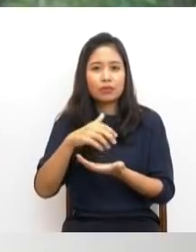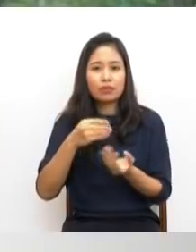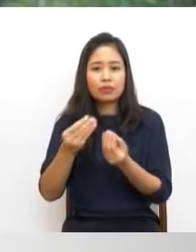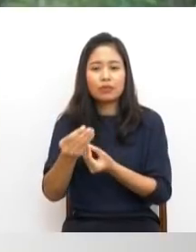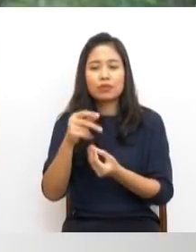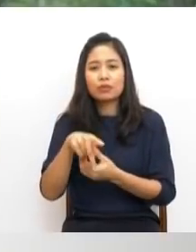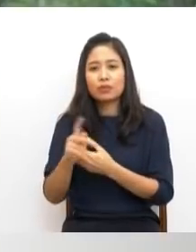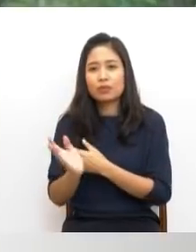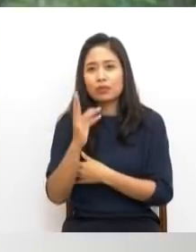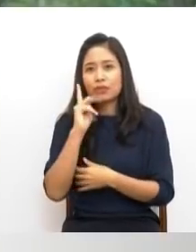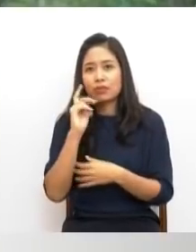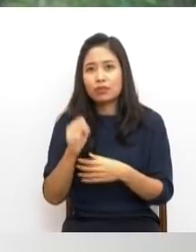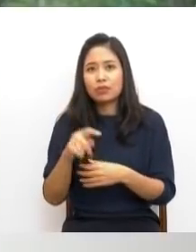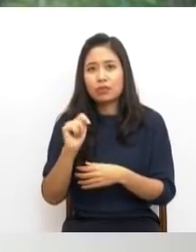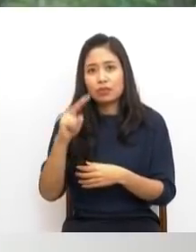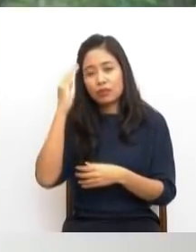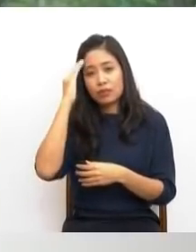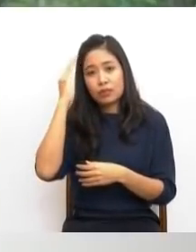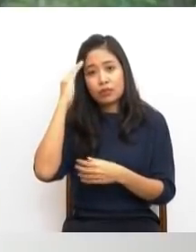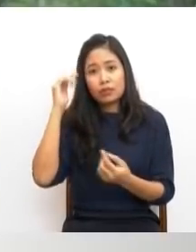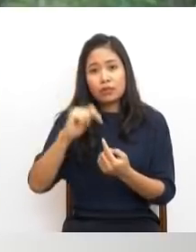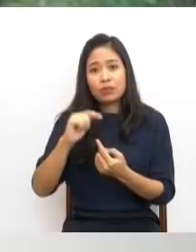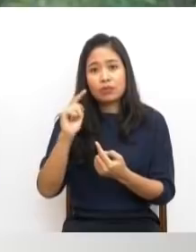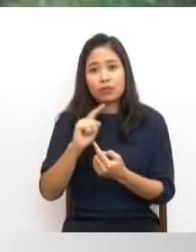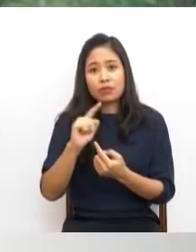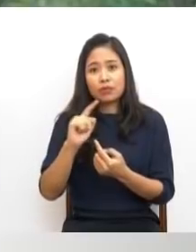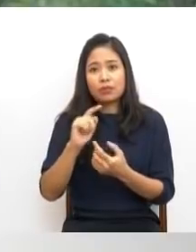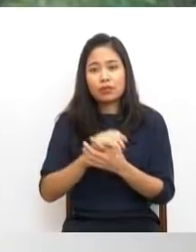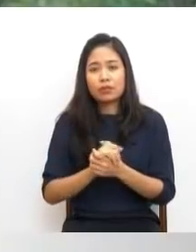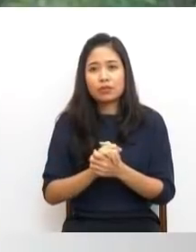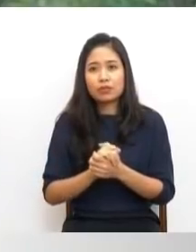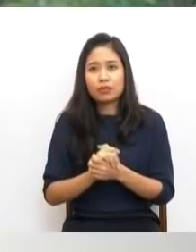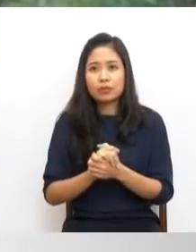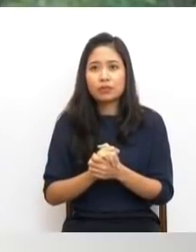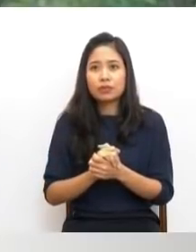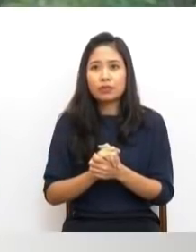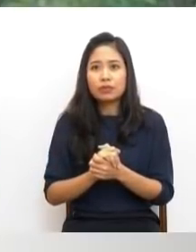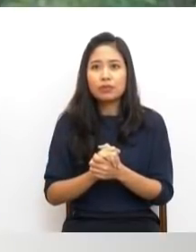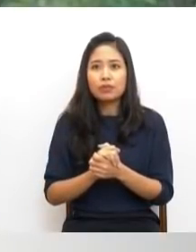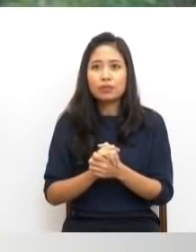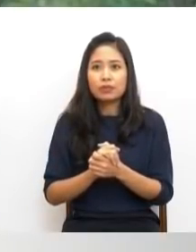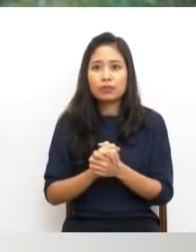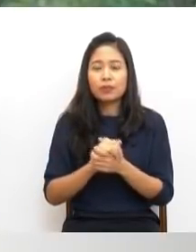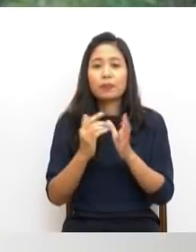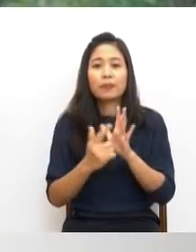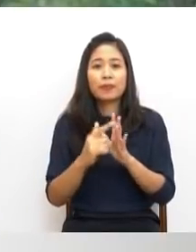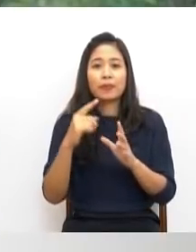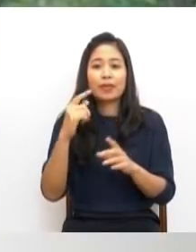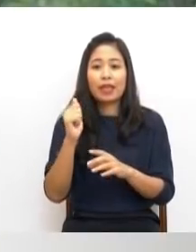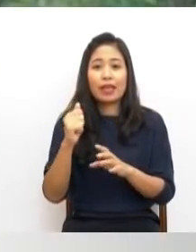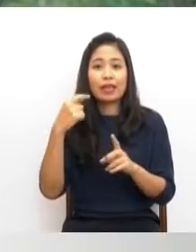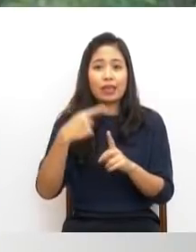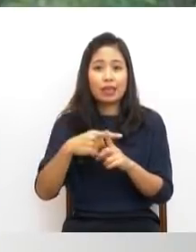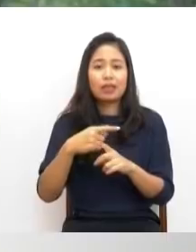การผู้เช้าข่าวสปทได้รับทราบนะคะกลับมาอีกแล้วค่ะสำหรับพี่เอนะคะคุณนรินเนตรค่ะเติ